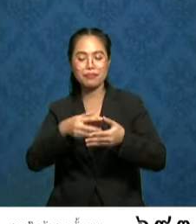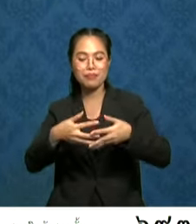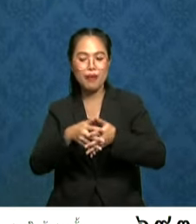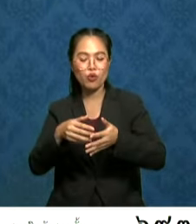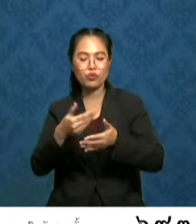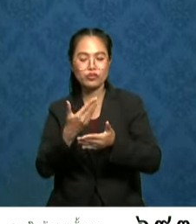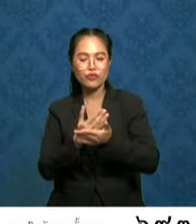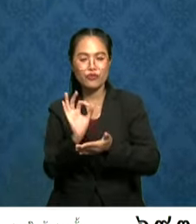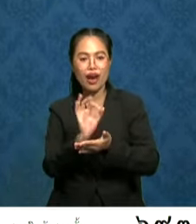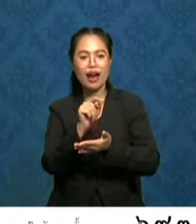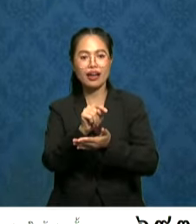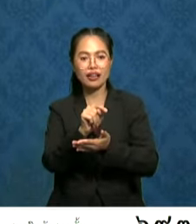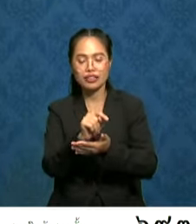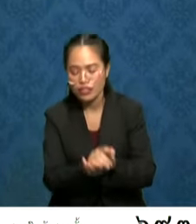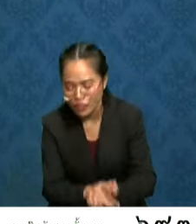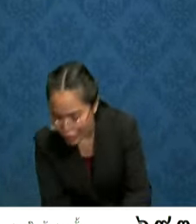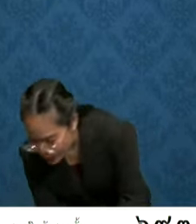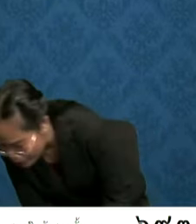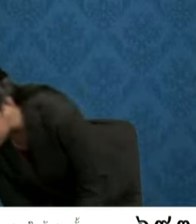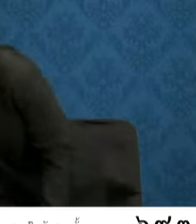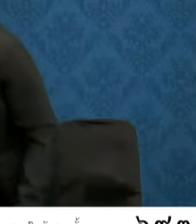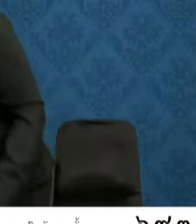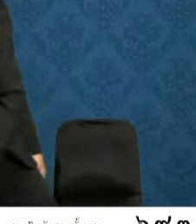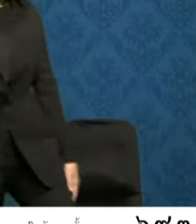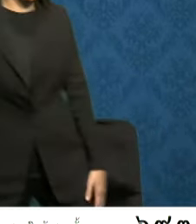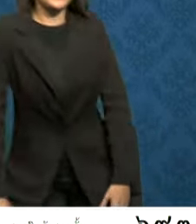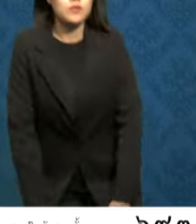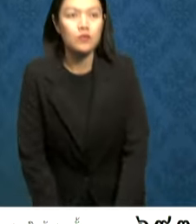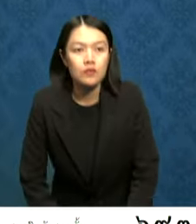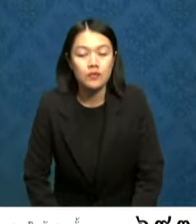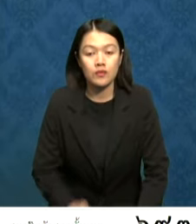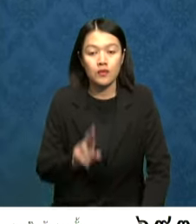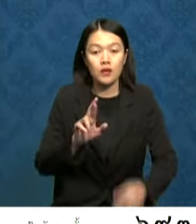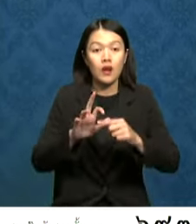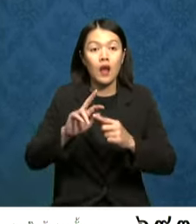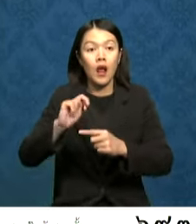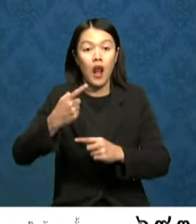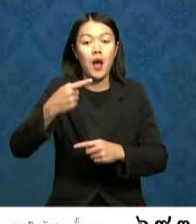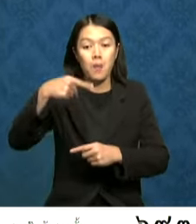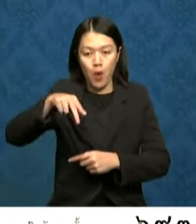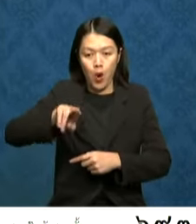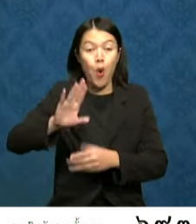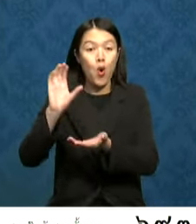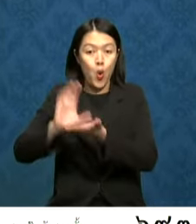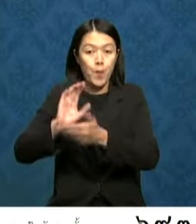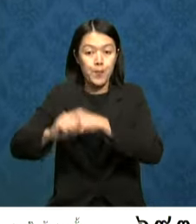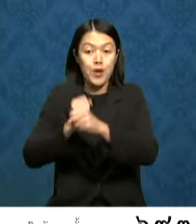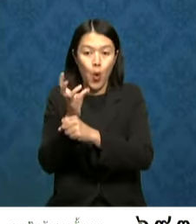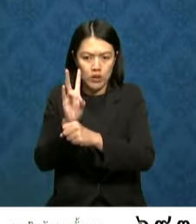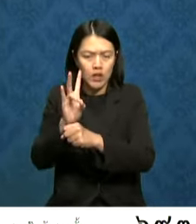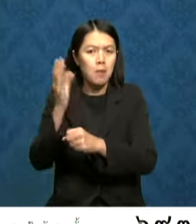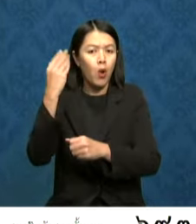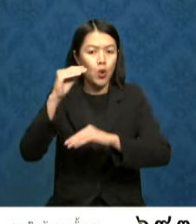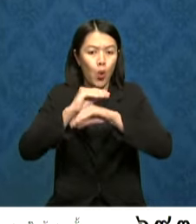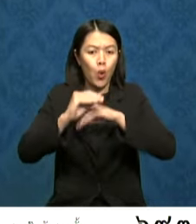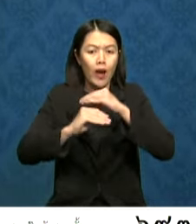นะคะเอ่อแต่ต่อมาค่ะเราก็พบว่าในร่างพรบงบ 67ค่ะไม่มีโครงการ Digital walletนะคะเพราะว่าตอนนั้นก็ยัง